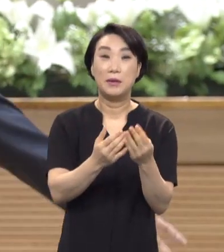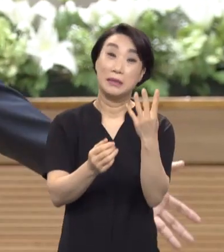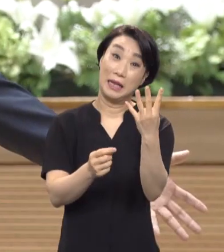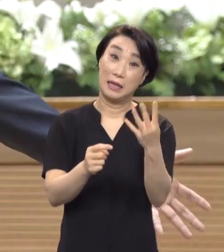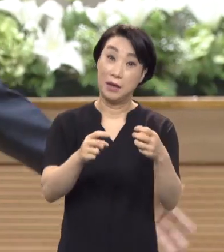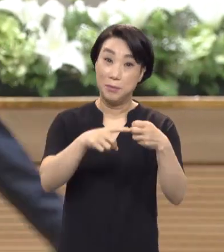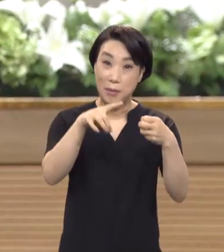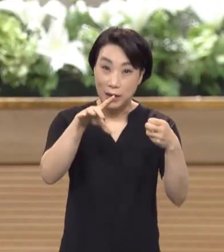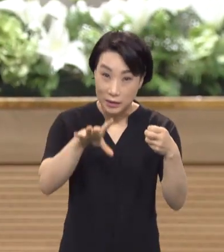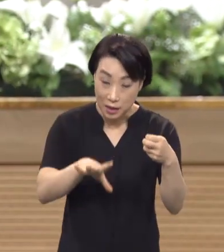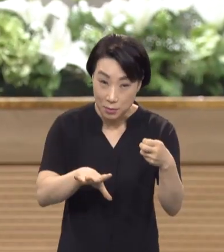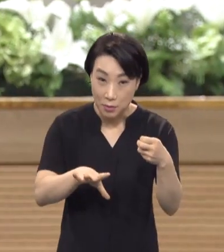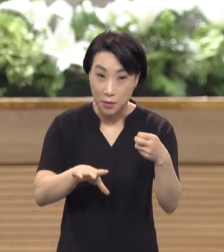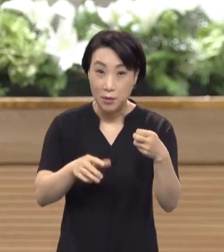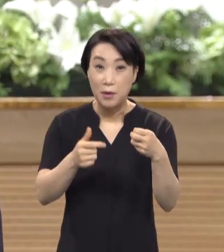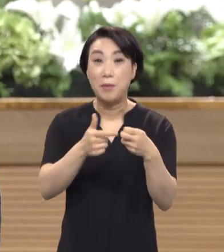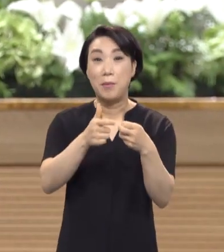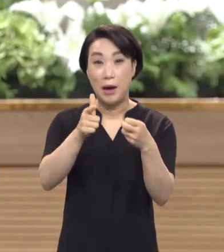마태복음